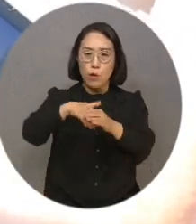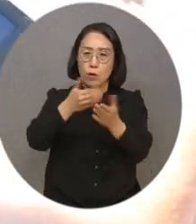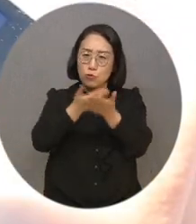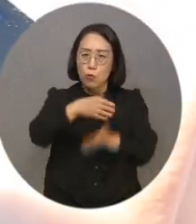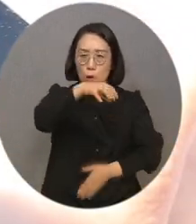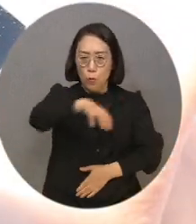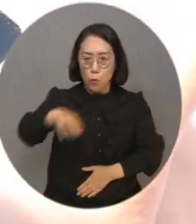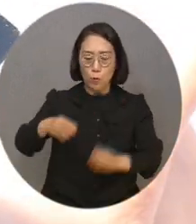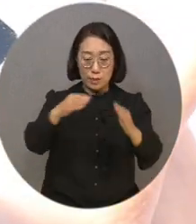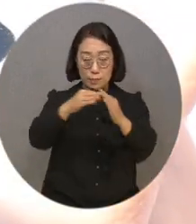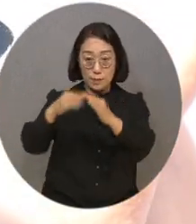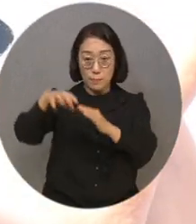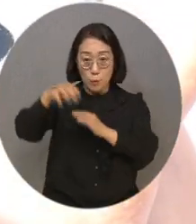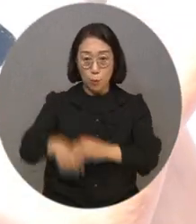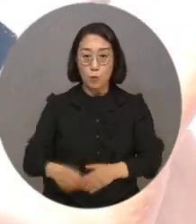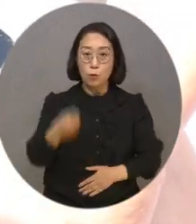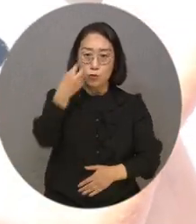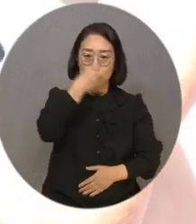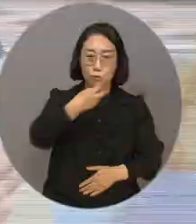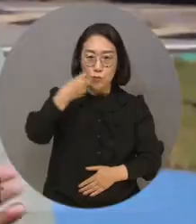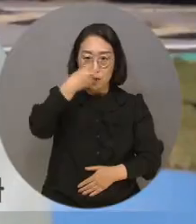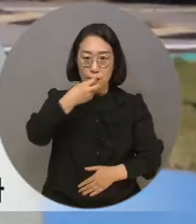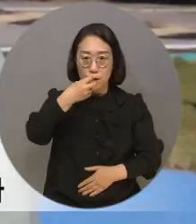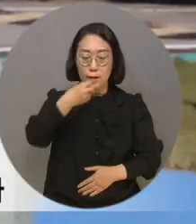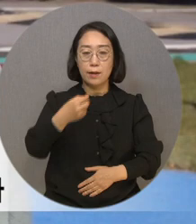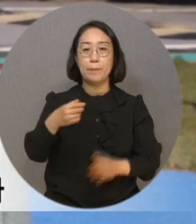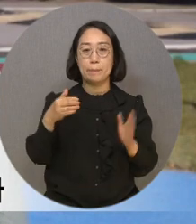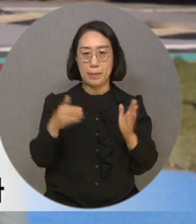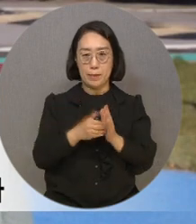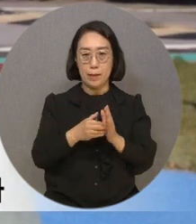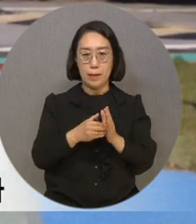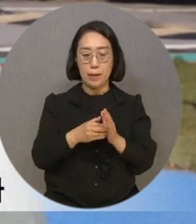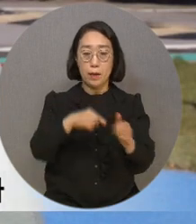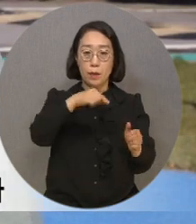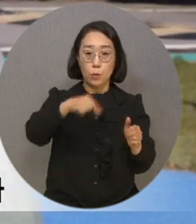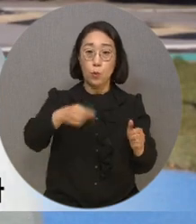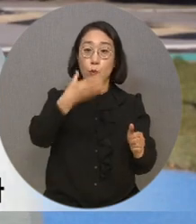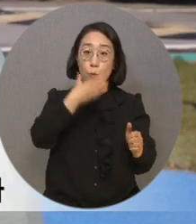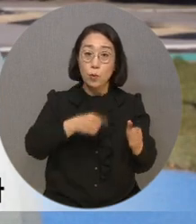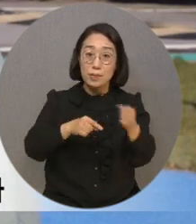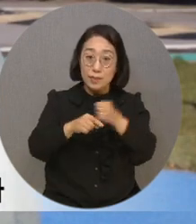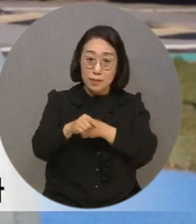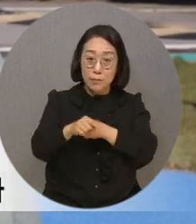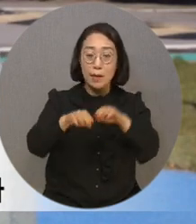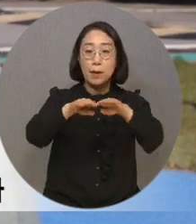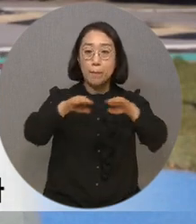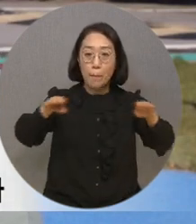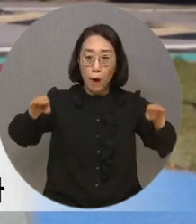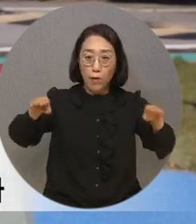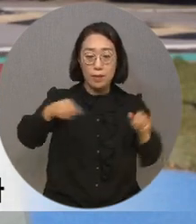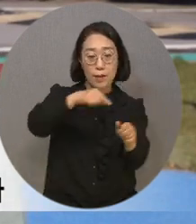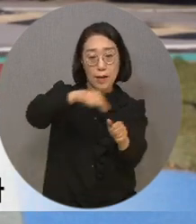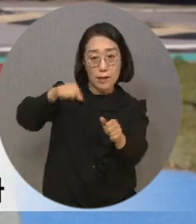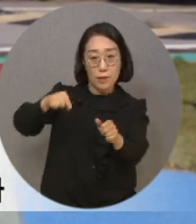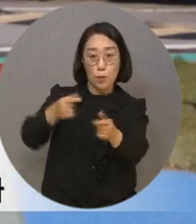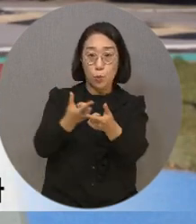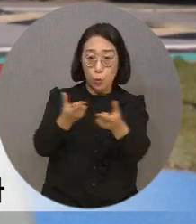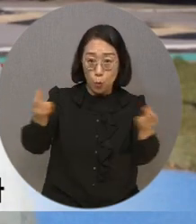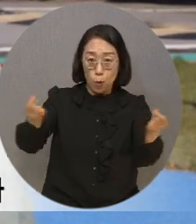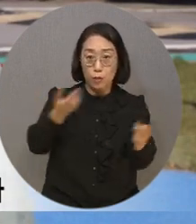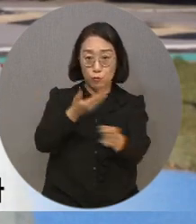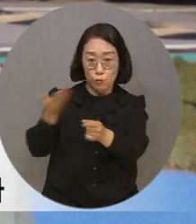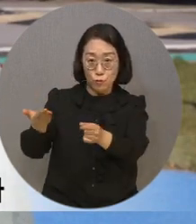주택 분포 지역 등을 직접 순찰했습니다. 교육복지라 함은 평등한 교육 기회를 제공하는 것이라고 생각을